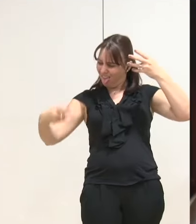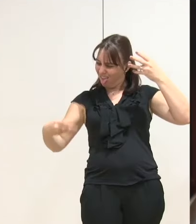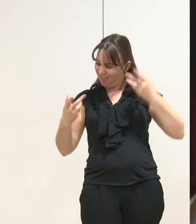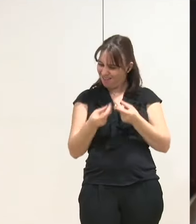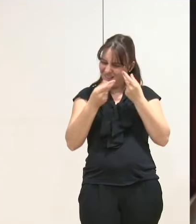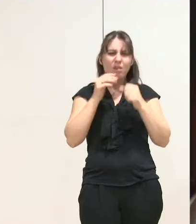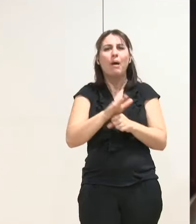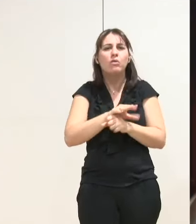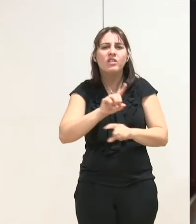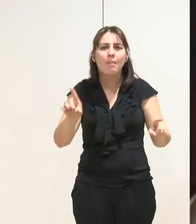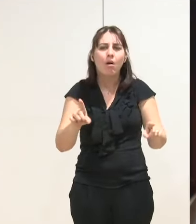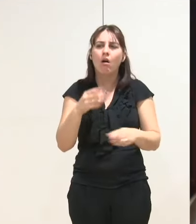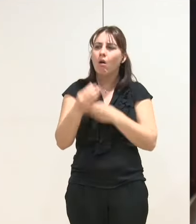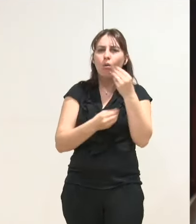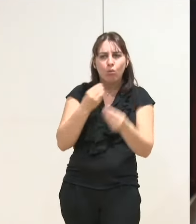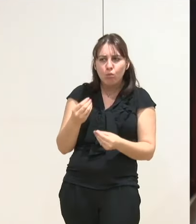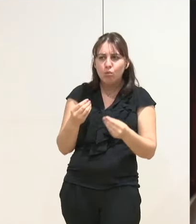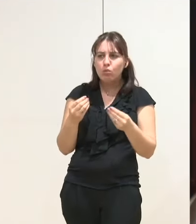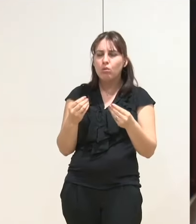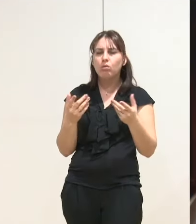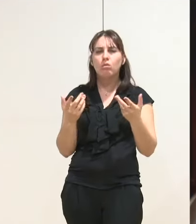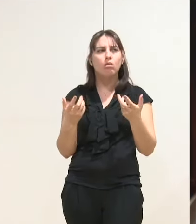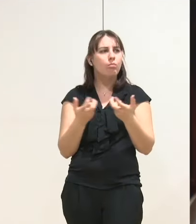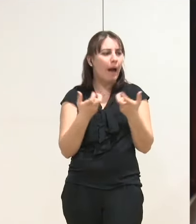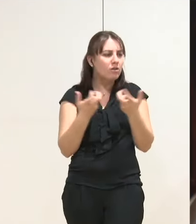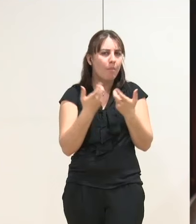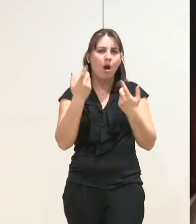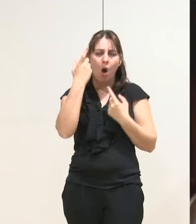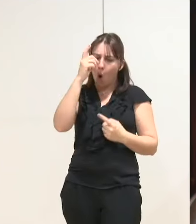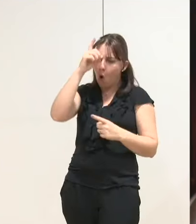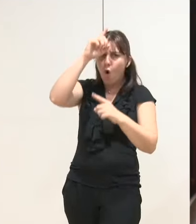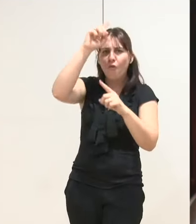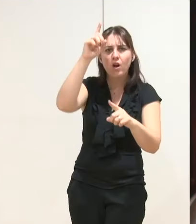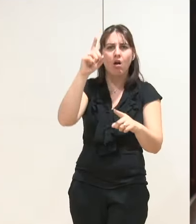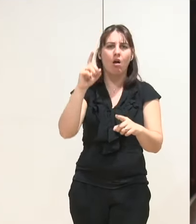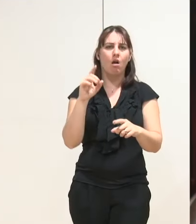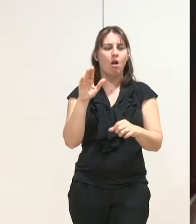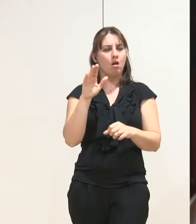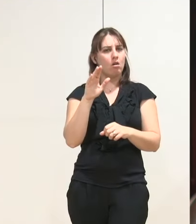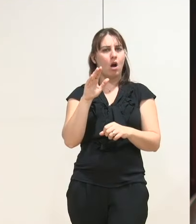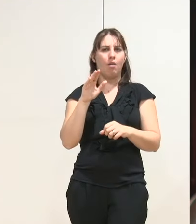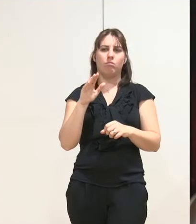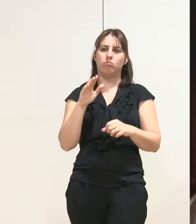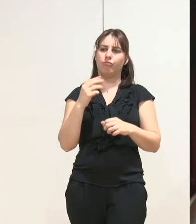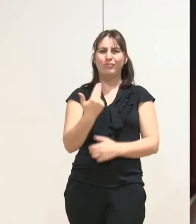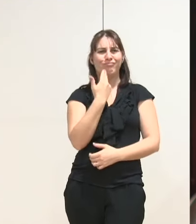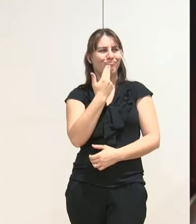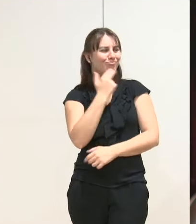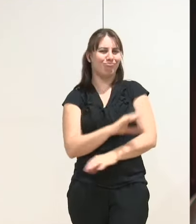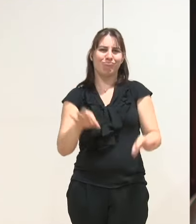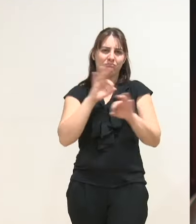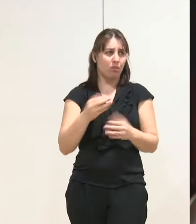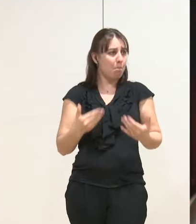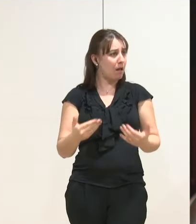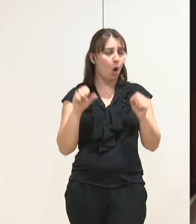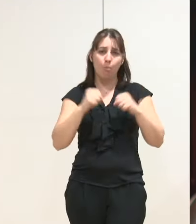jeter en pâure un certain nombre de revendication non satisfaite à ce stade d'ailleurs dont on pourrait discuter